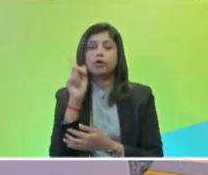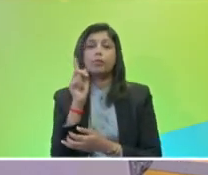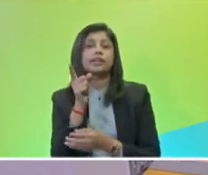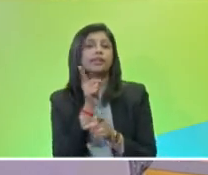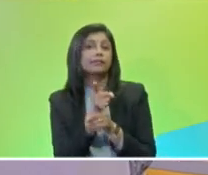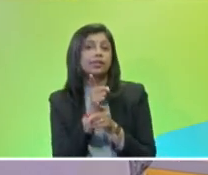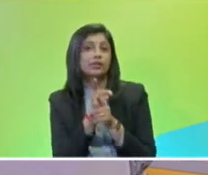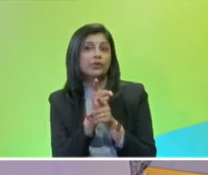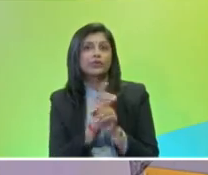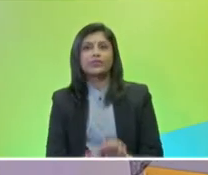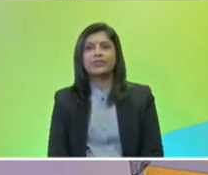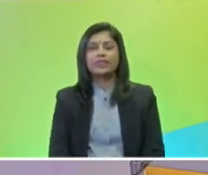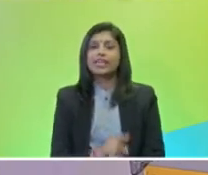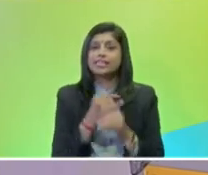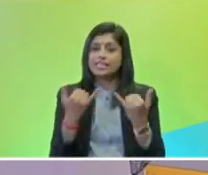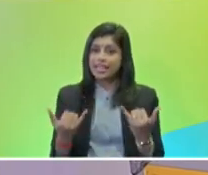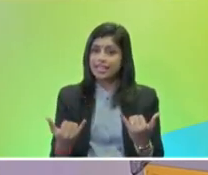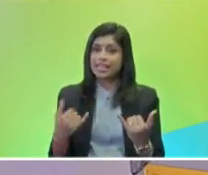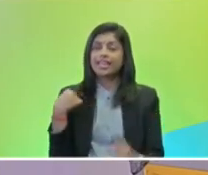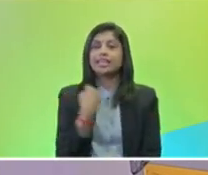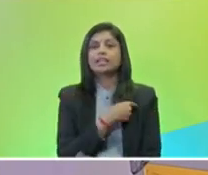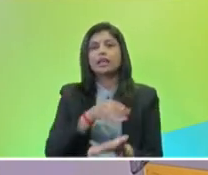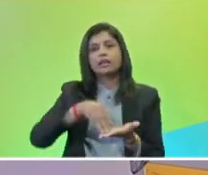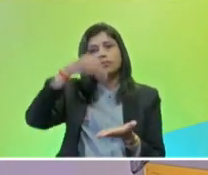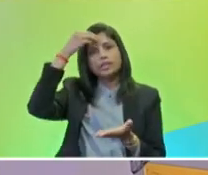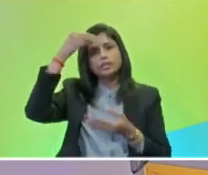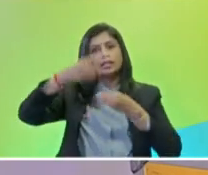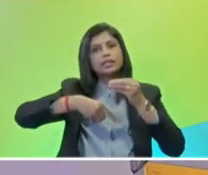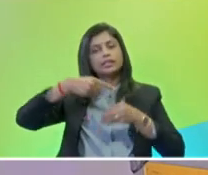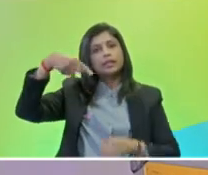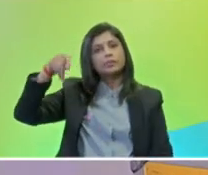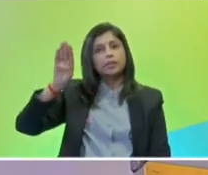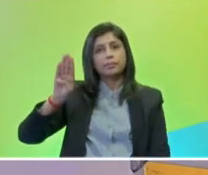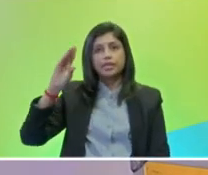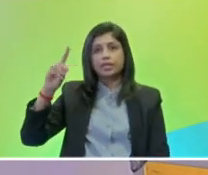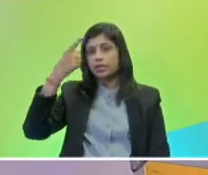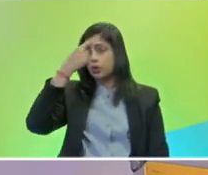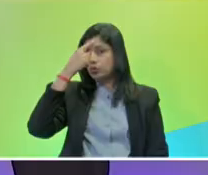mengenai pencaksiran bilik Raja Kali ini katanya dalam pendidikan jasmani